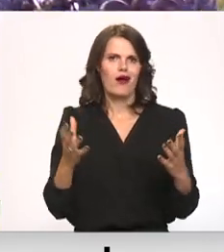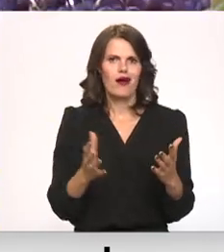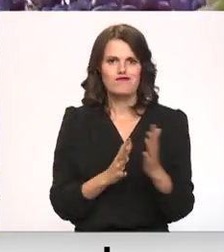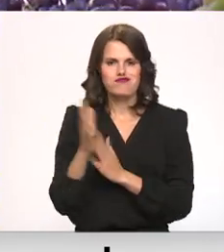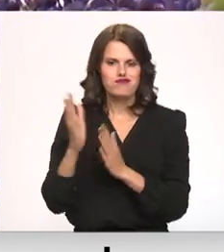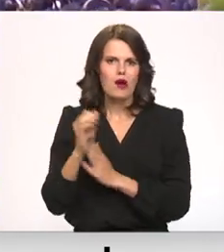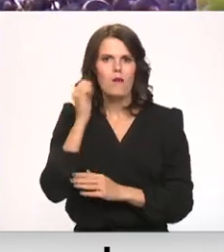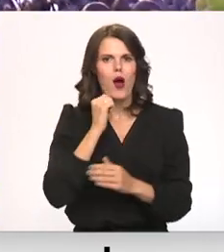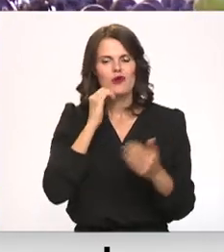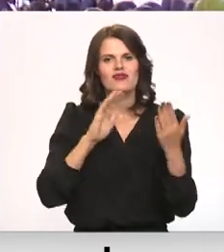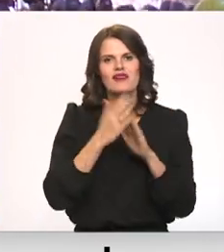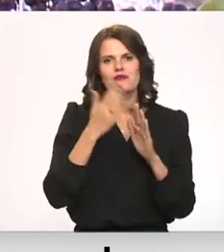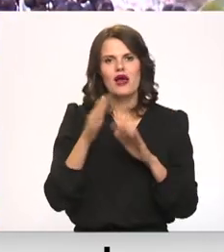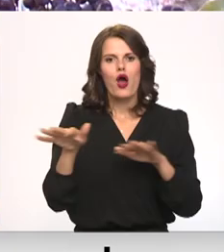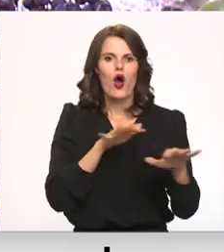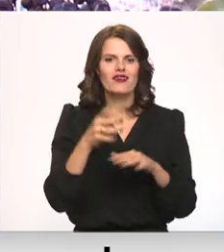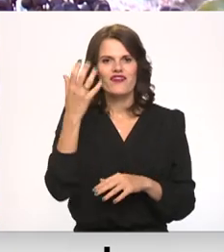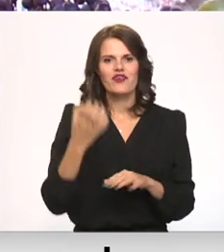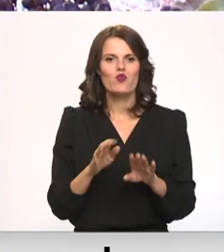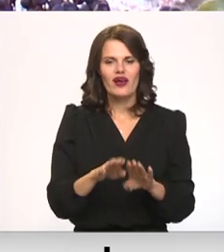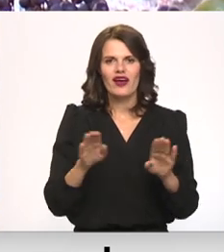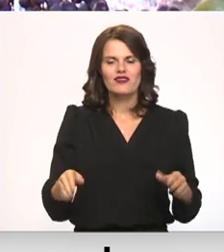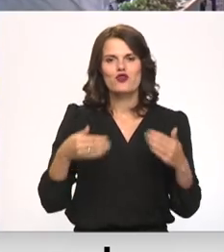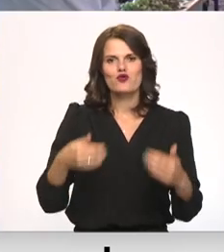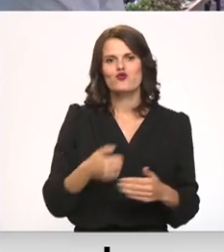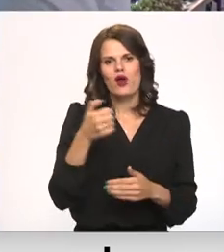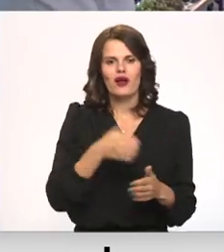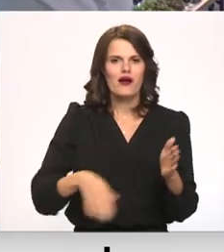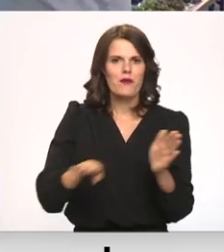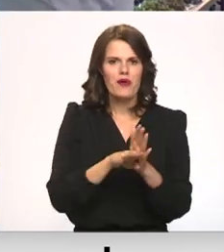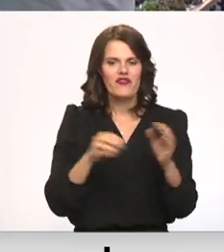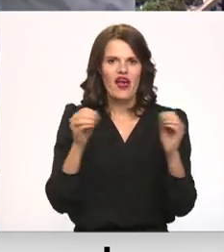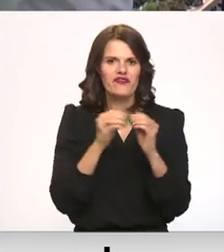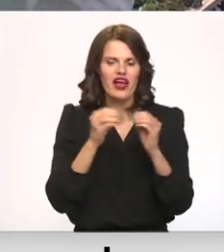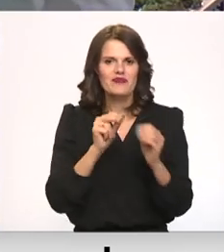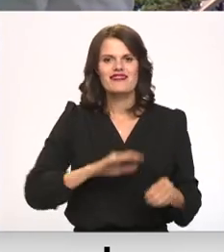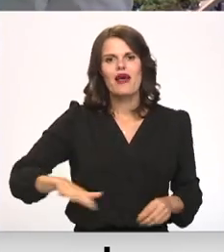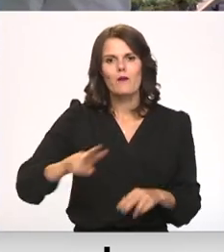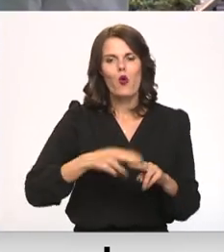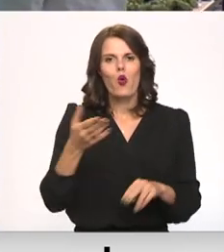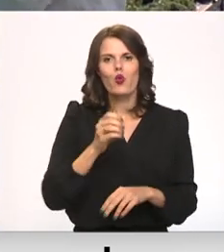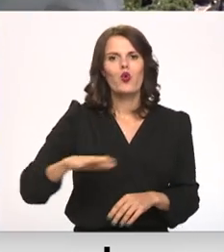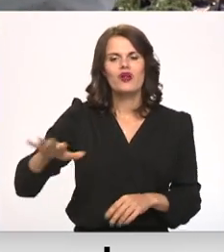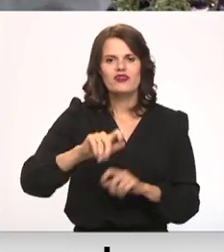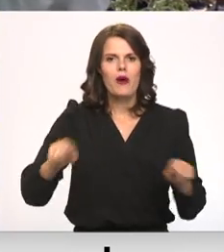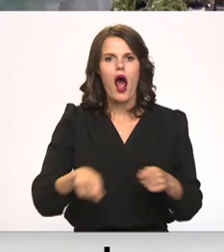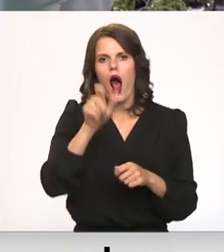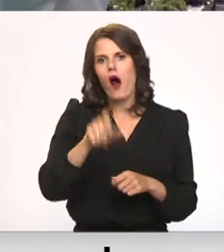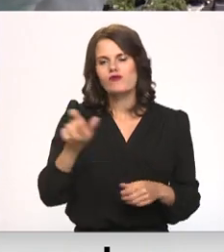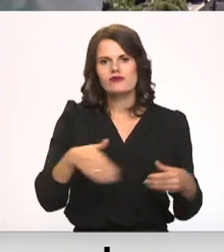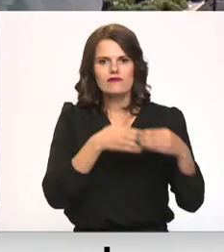pilī tiek rīkot vīnogu izstādi. Šogad tajā piedalījās 10 Zemgales un Kurzemes vīnogu audzētāji, kuri uz izstādi bija